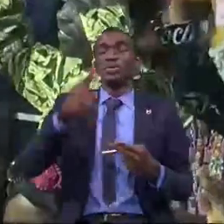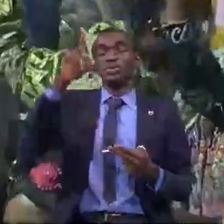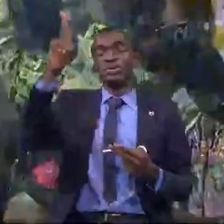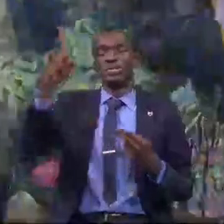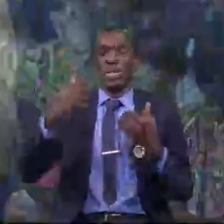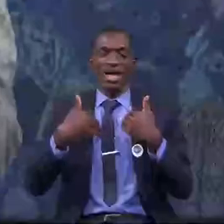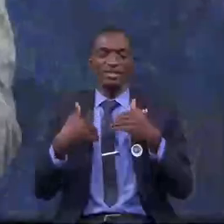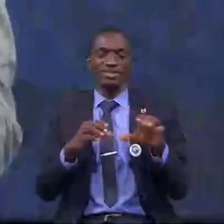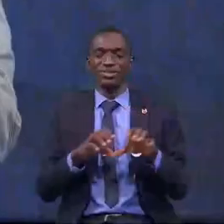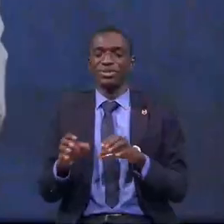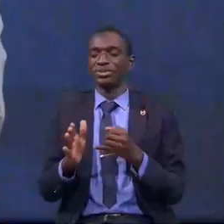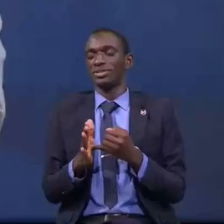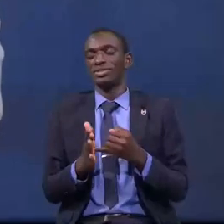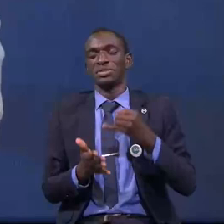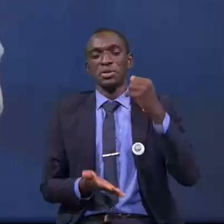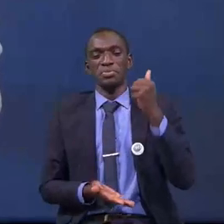Il l'a fait.